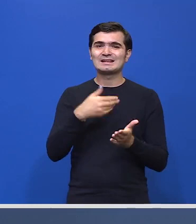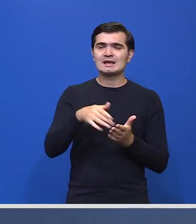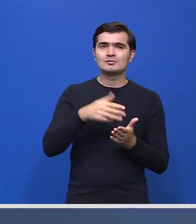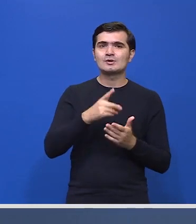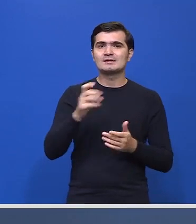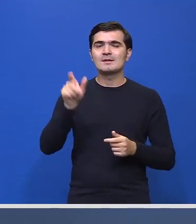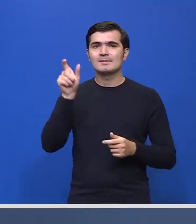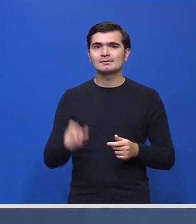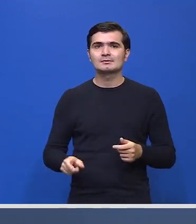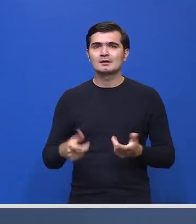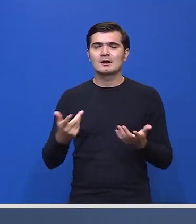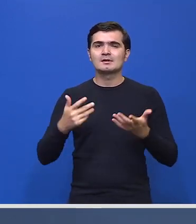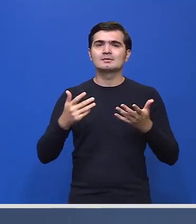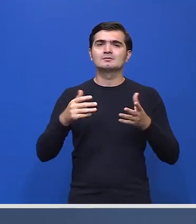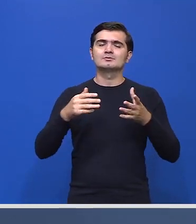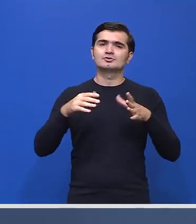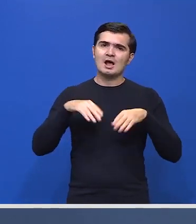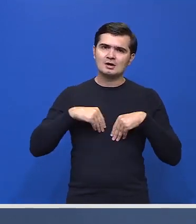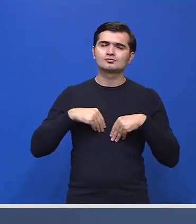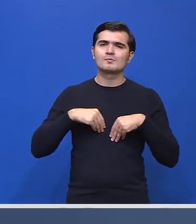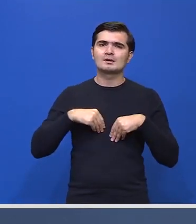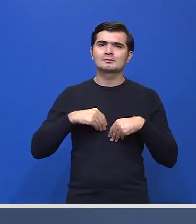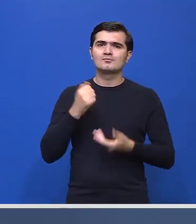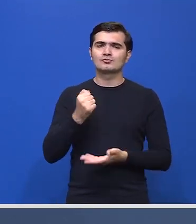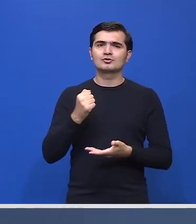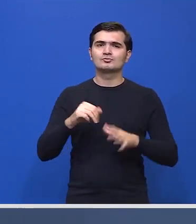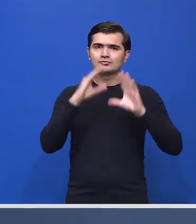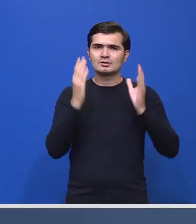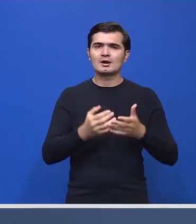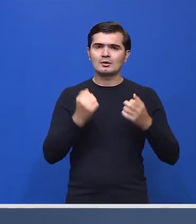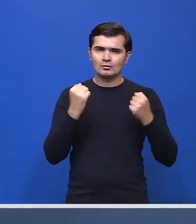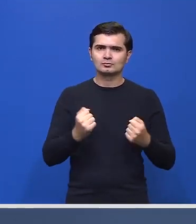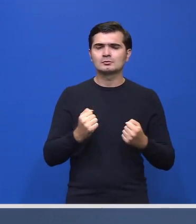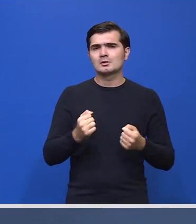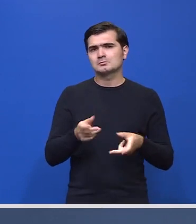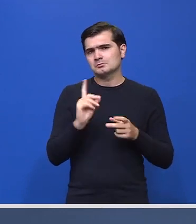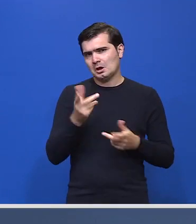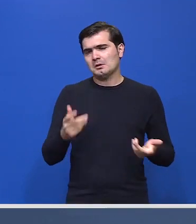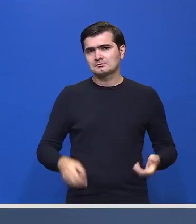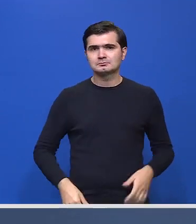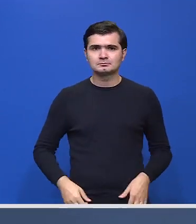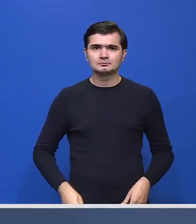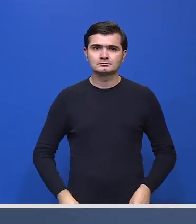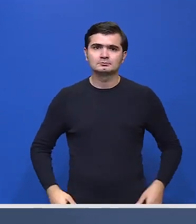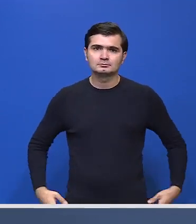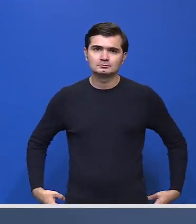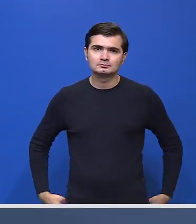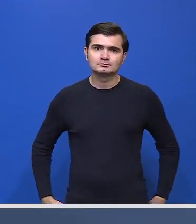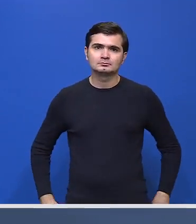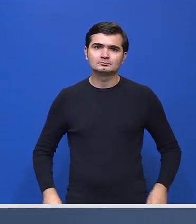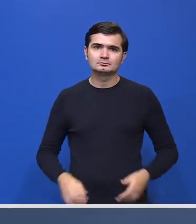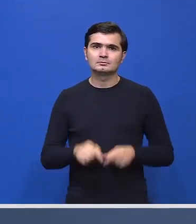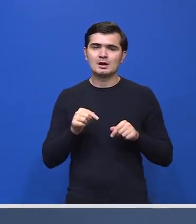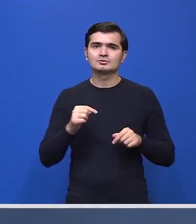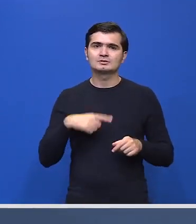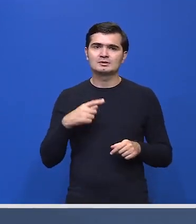pe care și le-a asumat în bugetul general consolidat, evident. Deci,